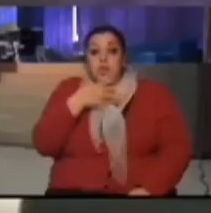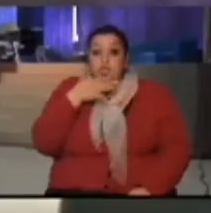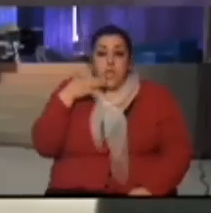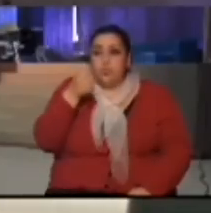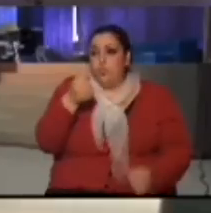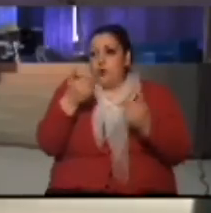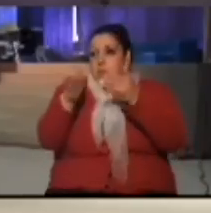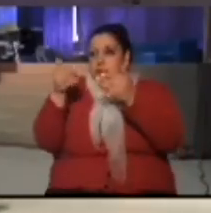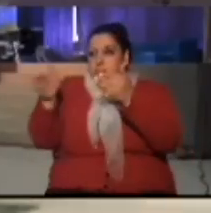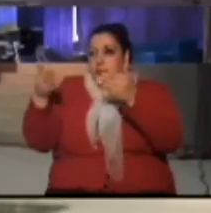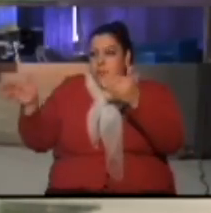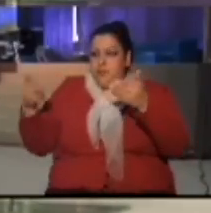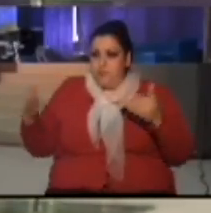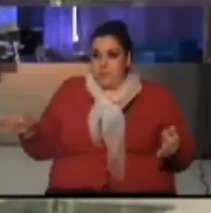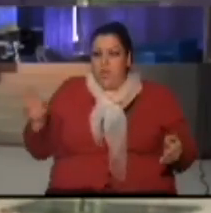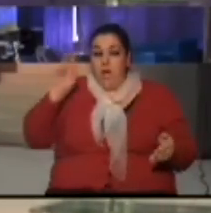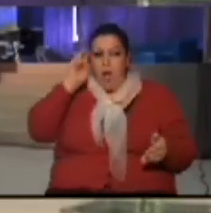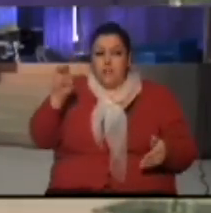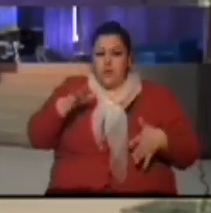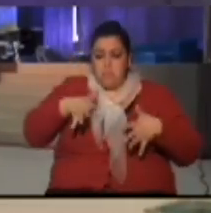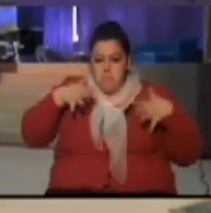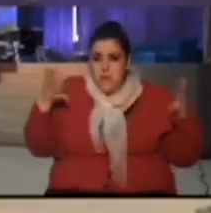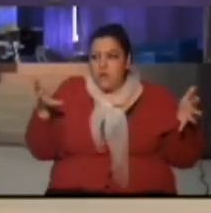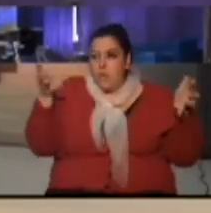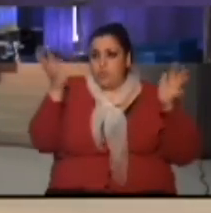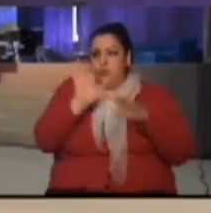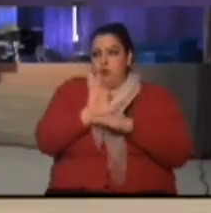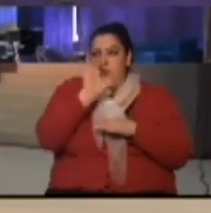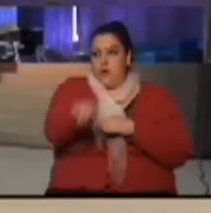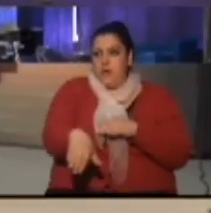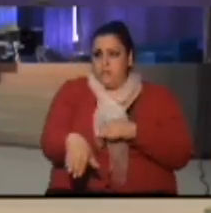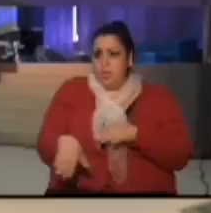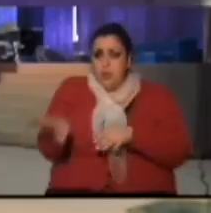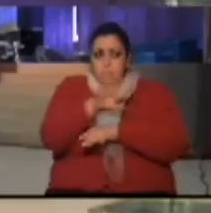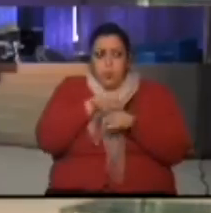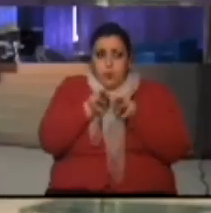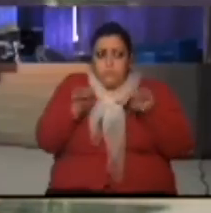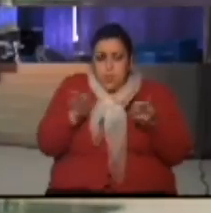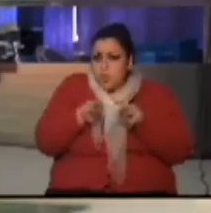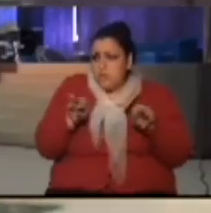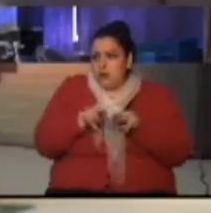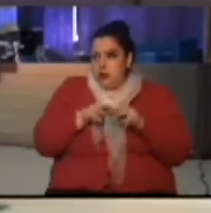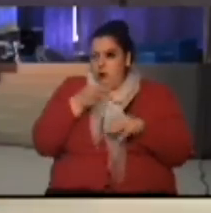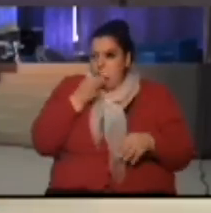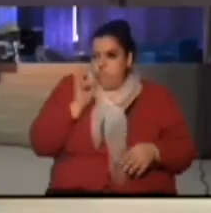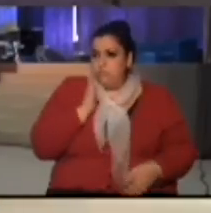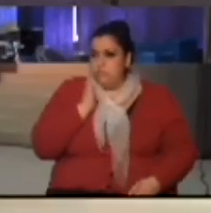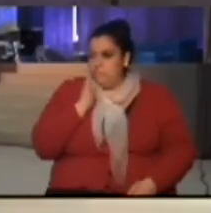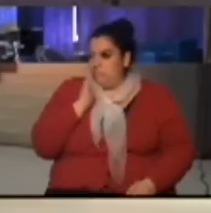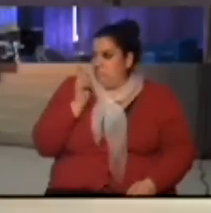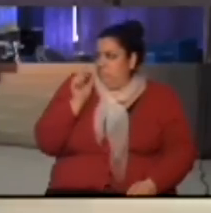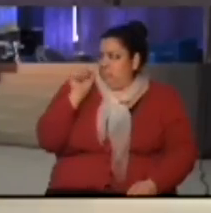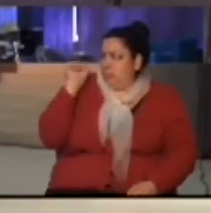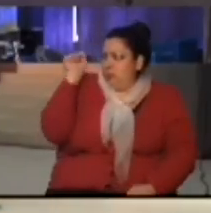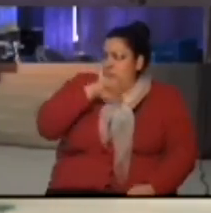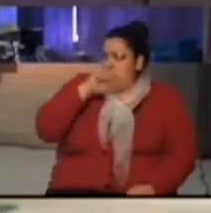օրդությունը հանգչելու է, բոլորը նստած են այնտեղ, նախարարները, իրանք պրոֆեսիոնալ են, իրանք ճիշտ մոտեցում